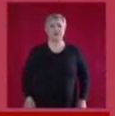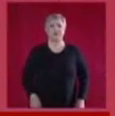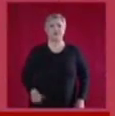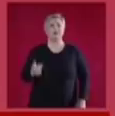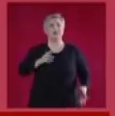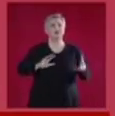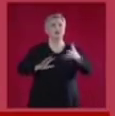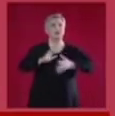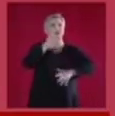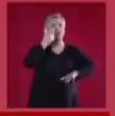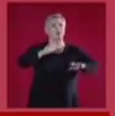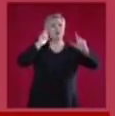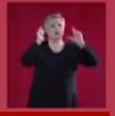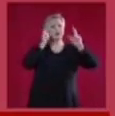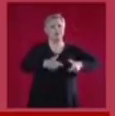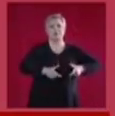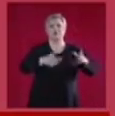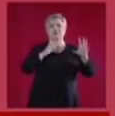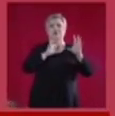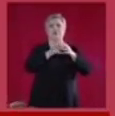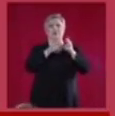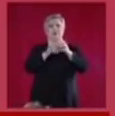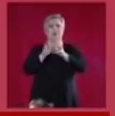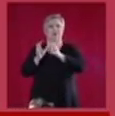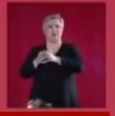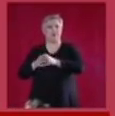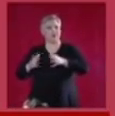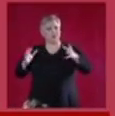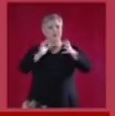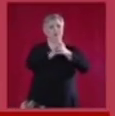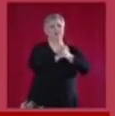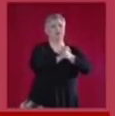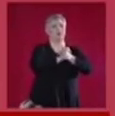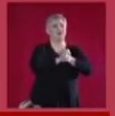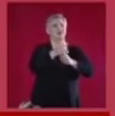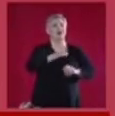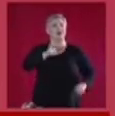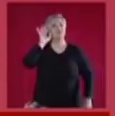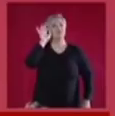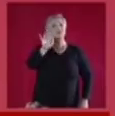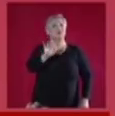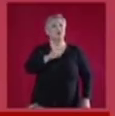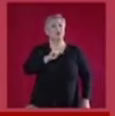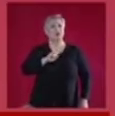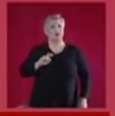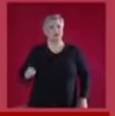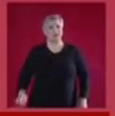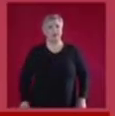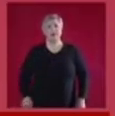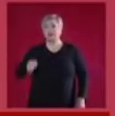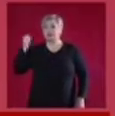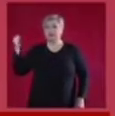προόδου και της δημοκρατίας έχουμε ένα μεγάλο στόχο να μην αφήσουμε την